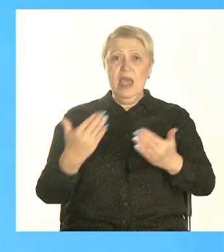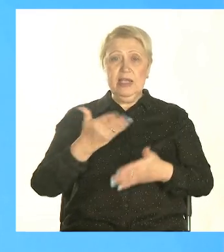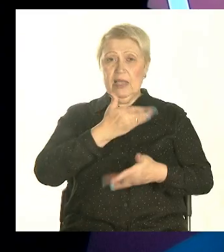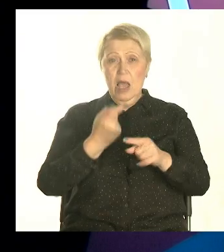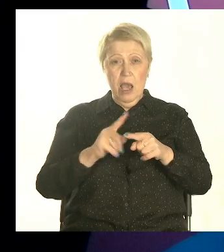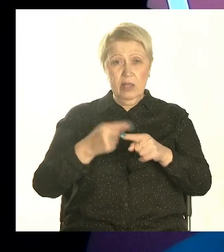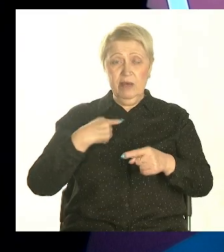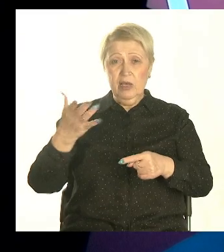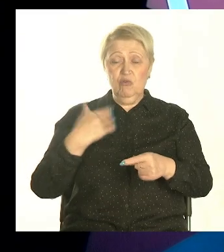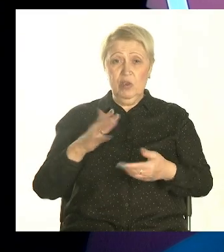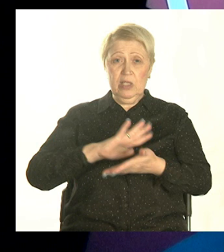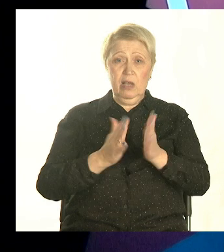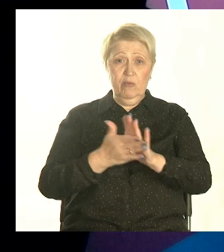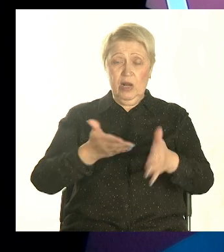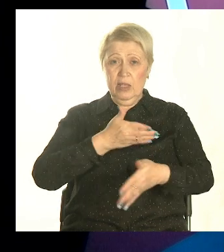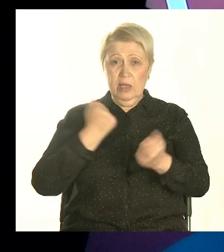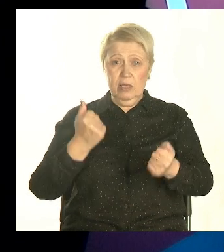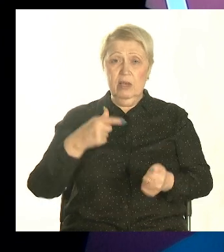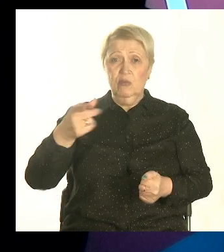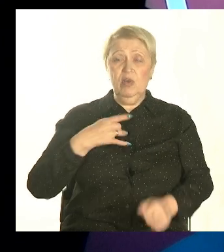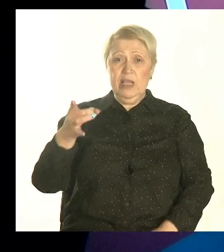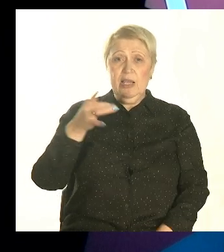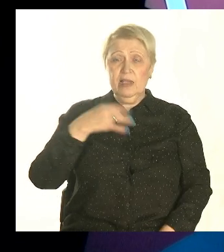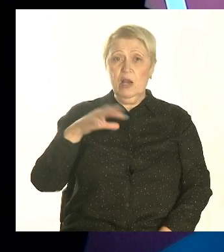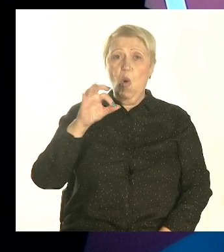на утилизацию, соответственно, оригинальный оператор